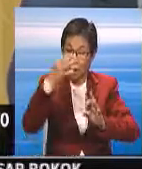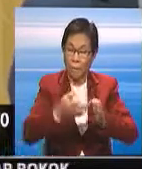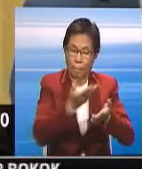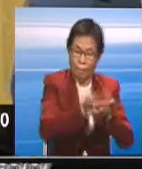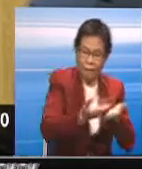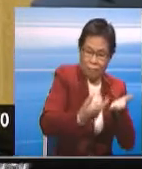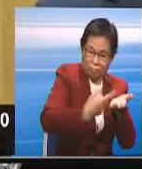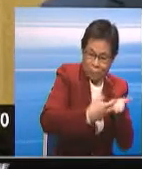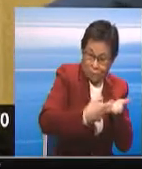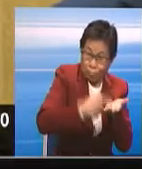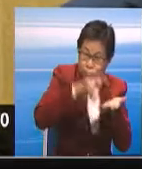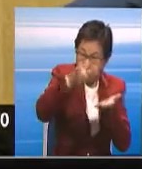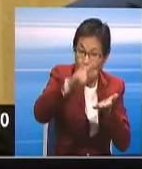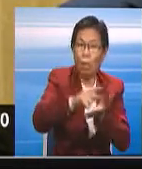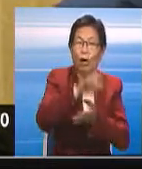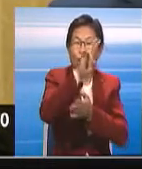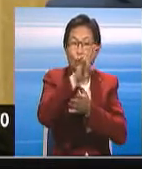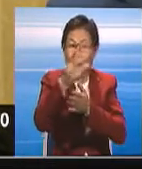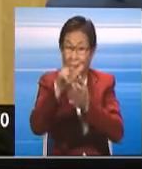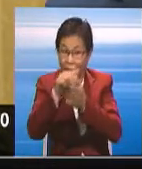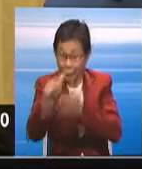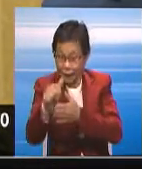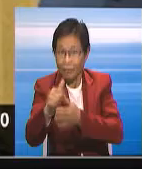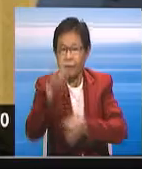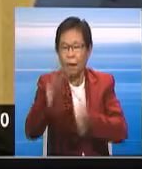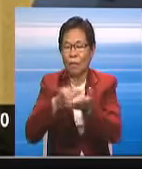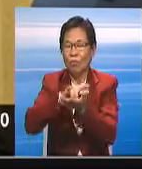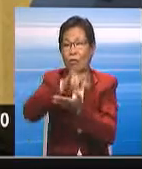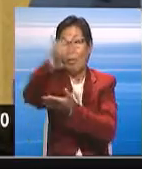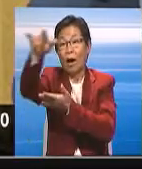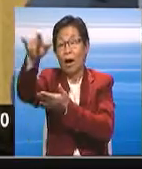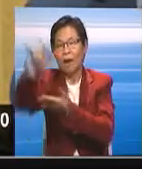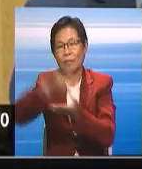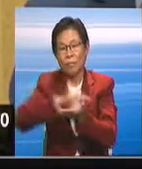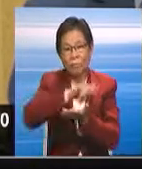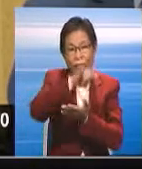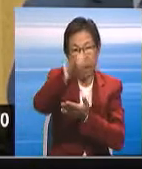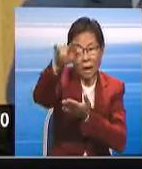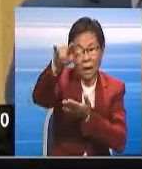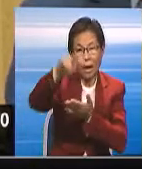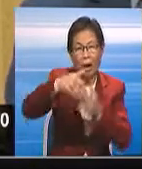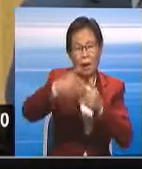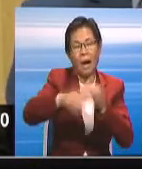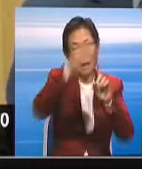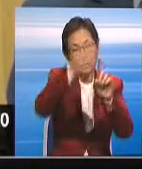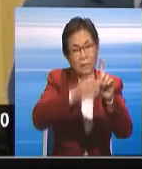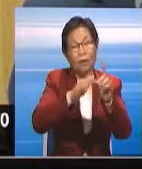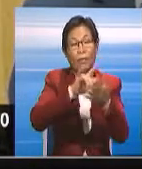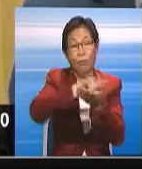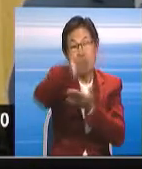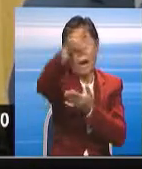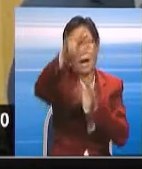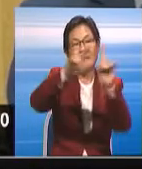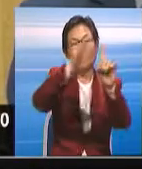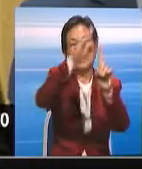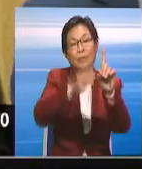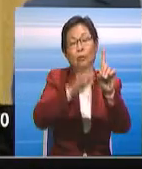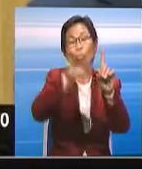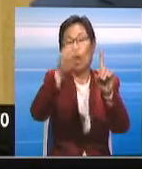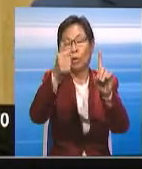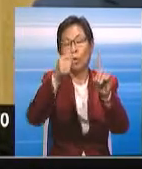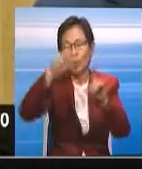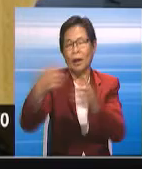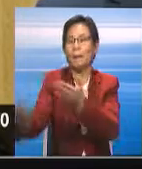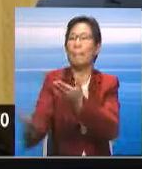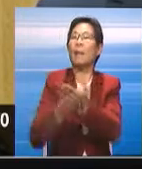tiket, dikenakan charge RM73. Kalau dia flight selepas 1 Oktober, dia boleh dapat refund daripada syarikat